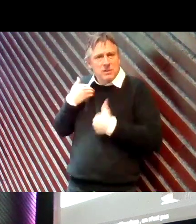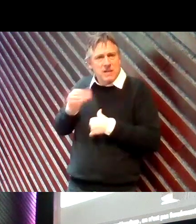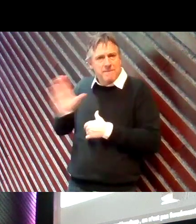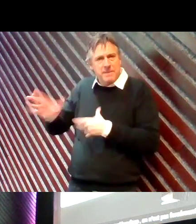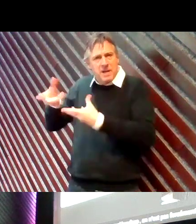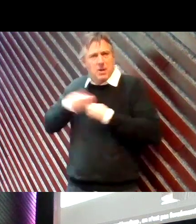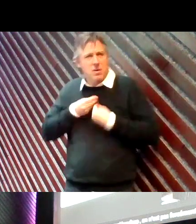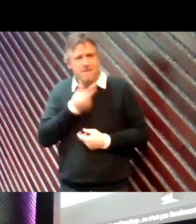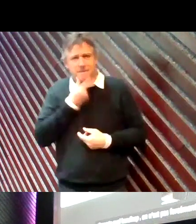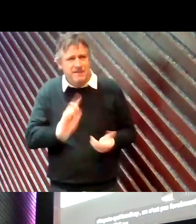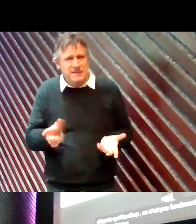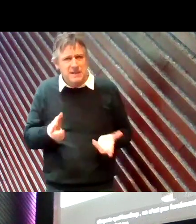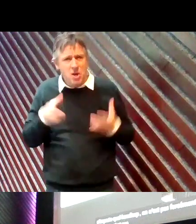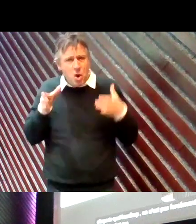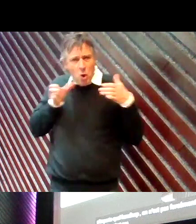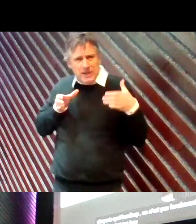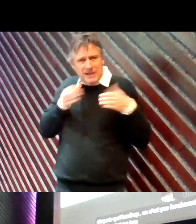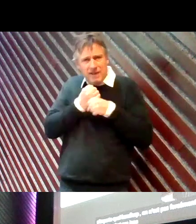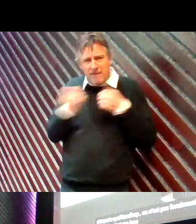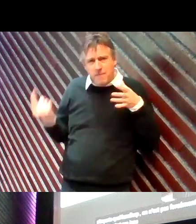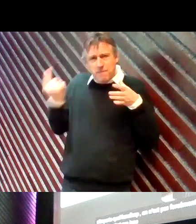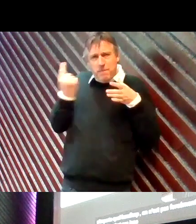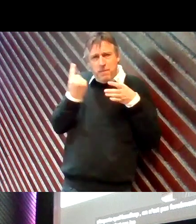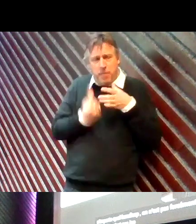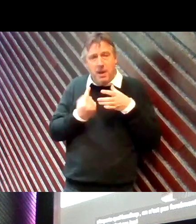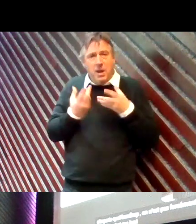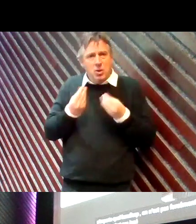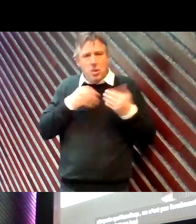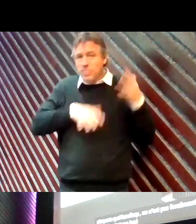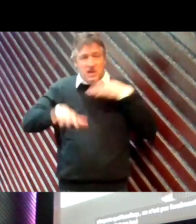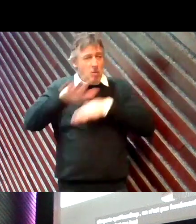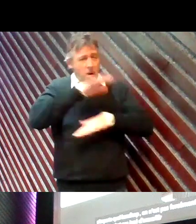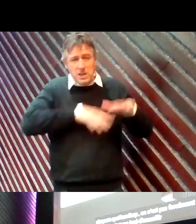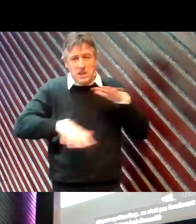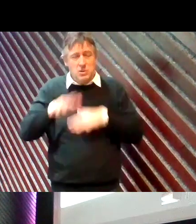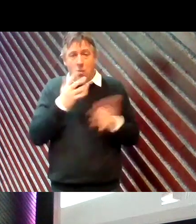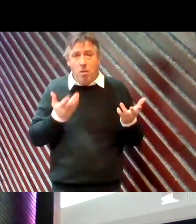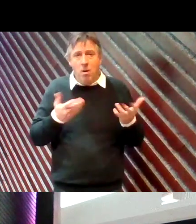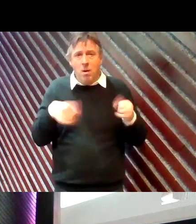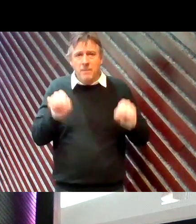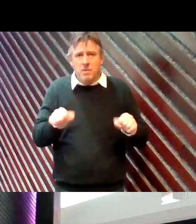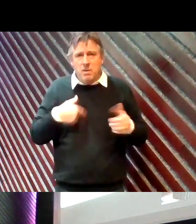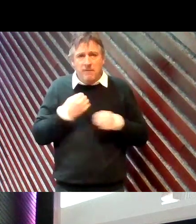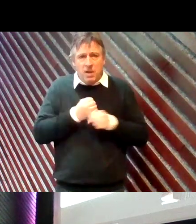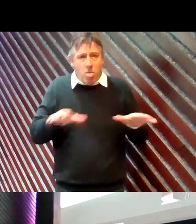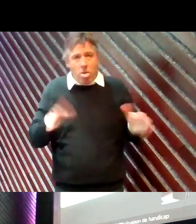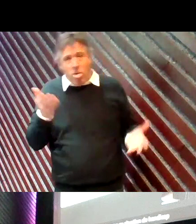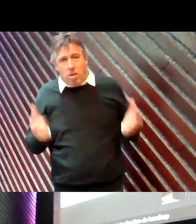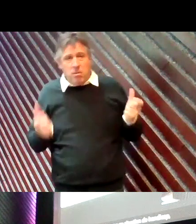de handicap dans le collectif du travail, ça peut parfois désorganiser, je dirais, le travail.